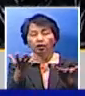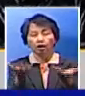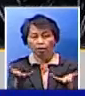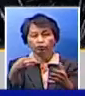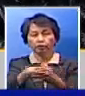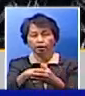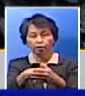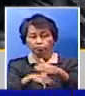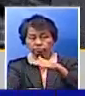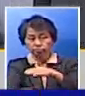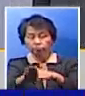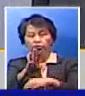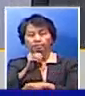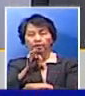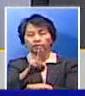dalam MRT. Jom, Dek.